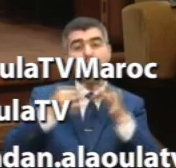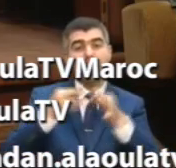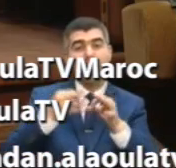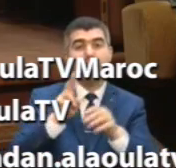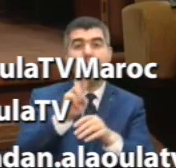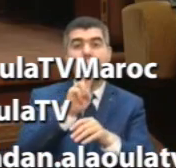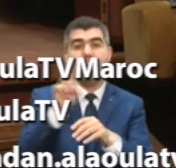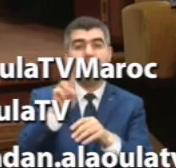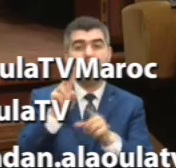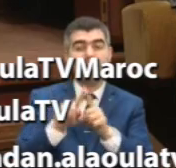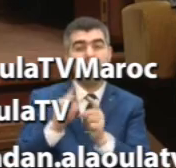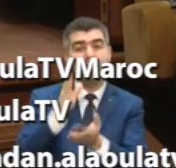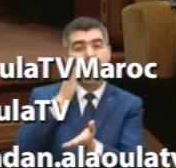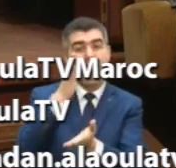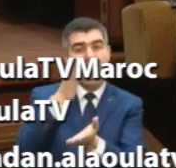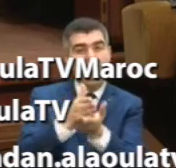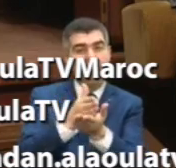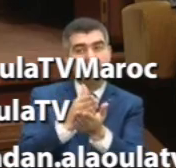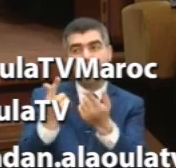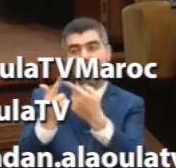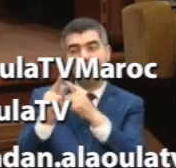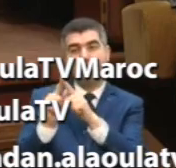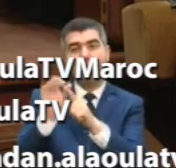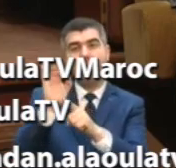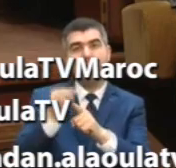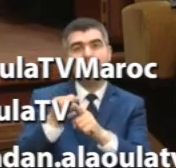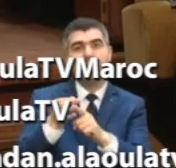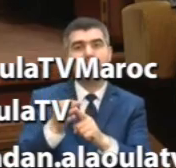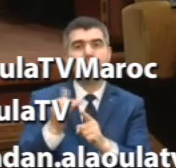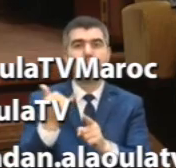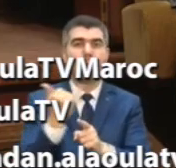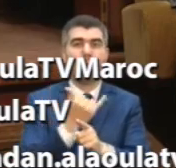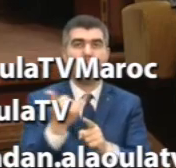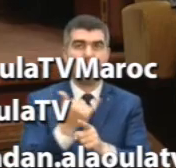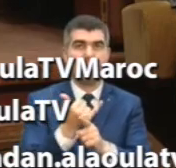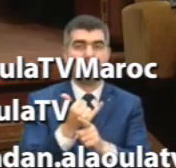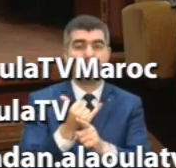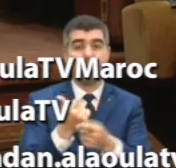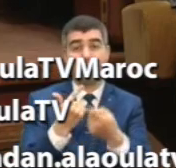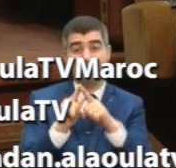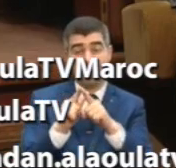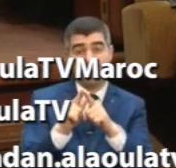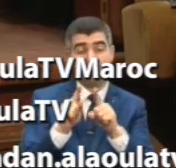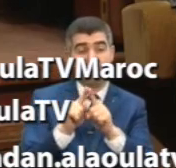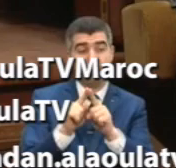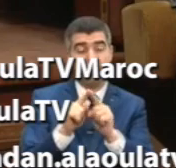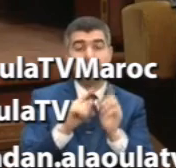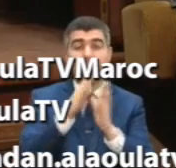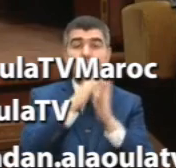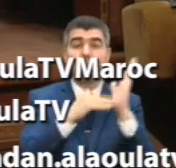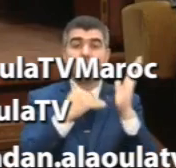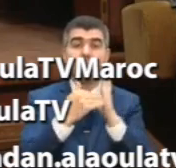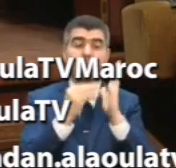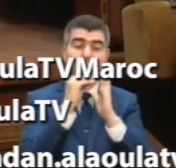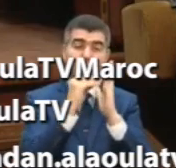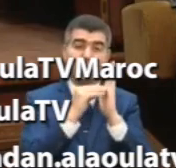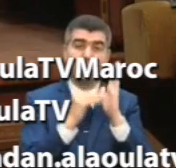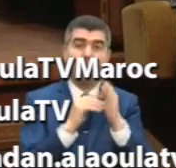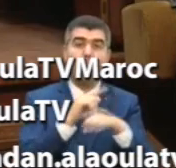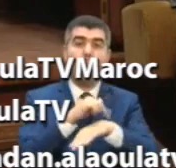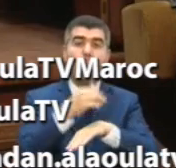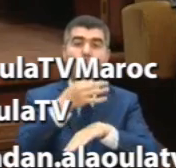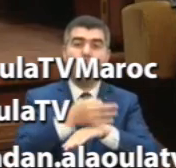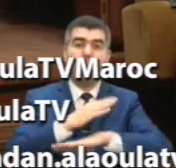لإرغام الدولة على تنفيذ مجموعة من الأحكام بطريقة لبقة، وهي وضع واحد الجدولة زمنية